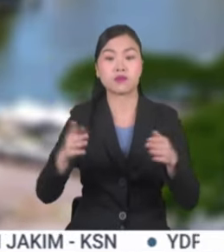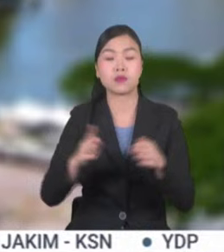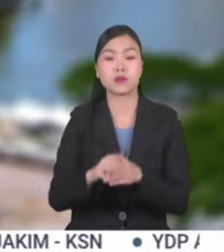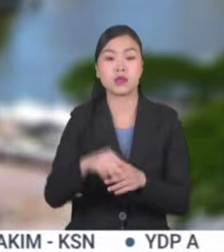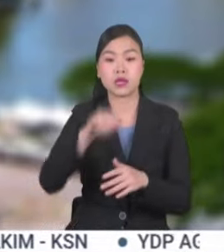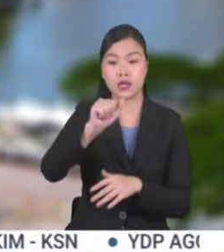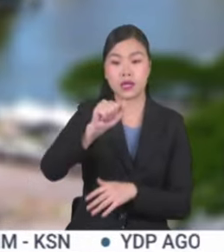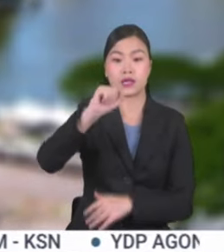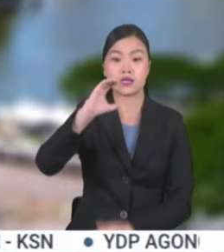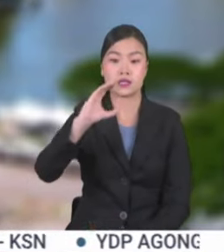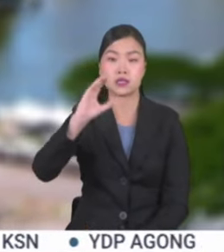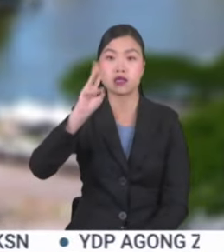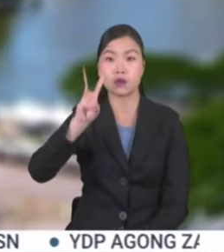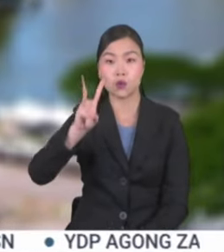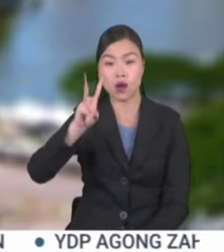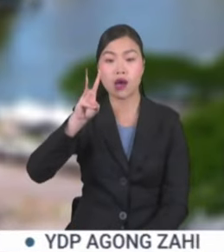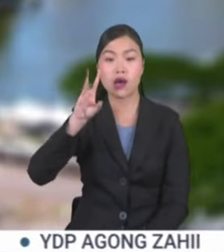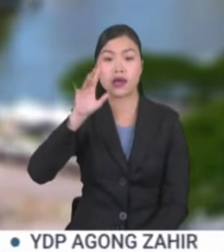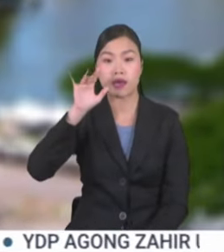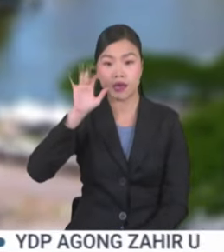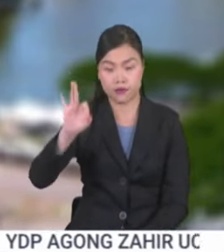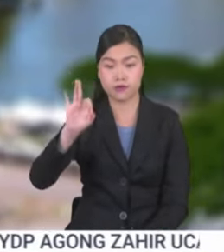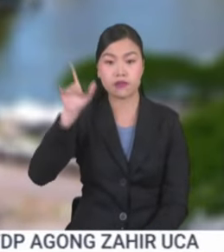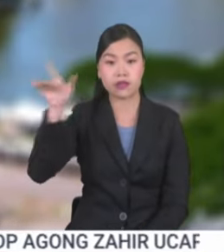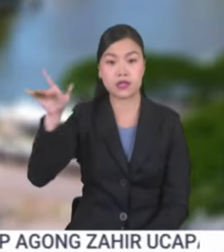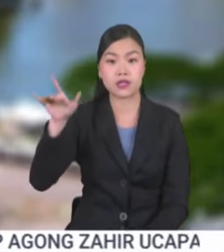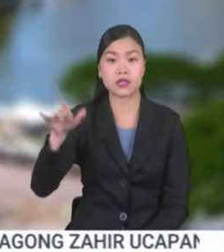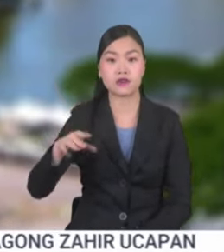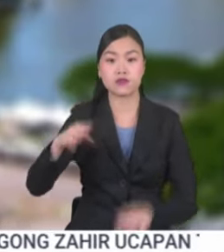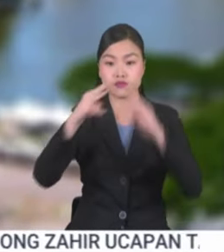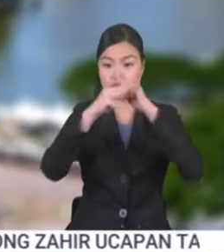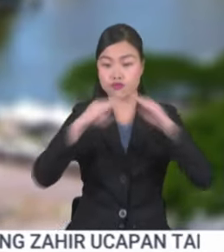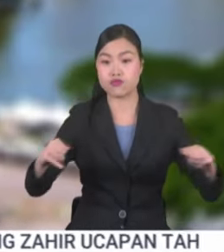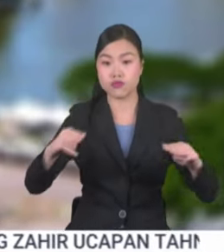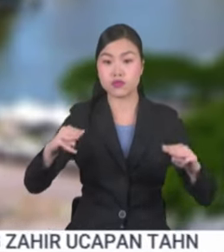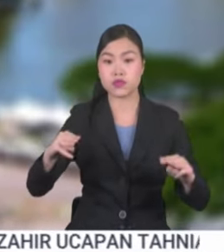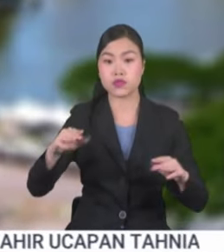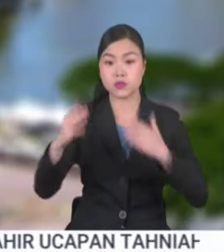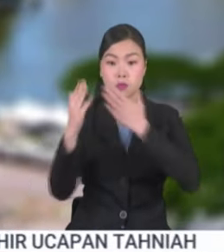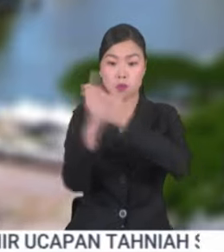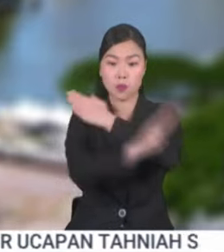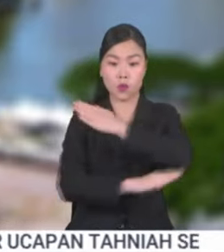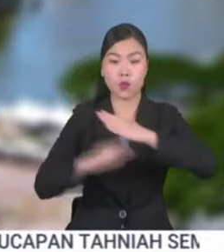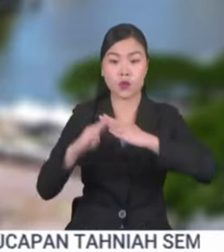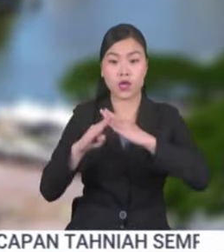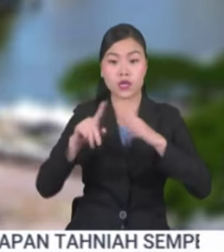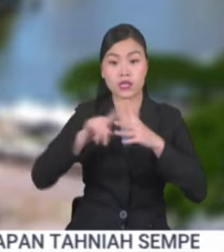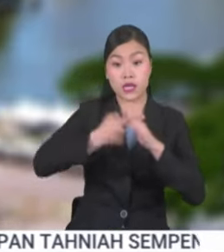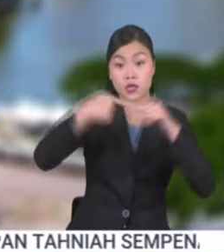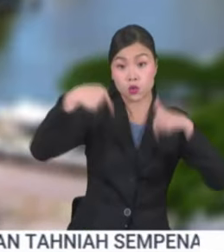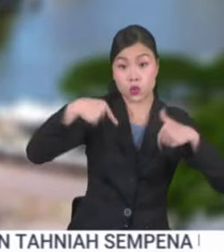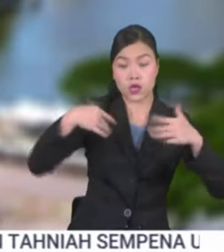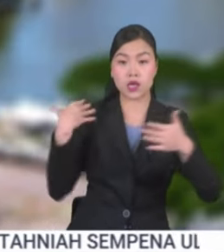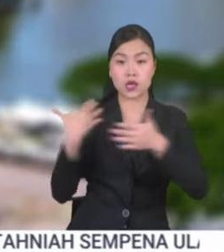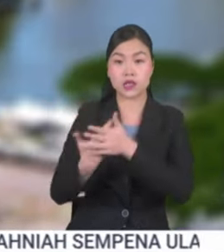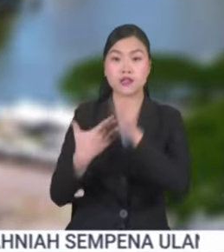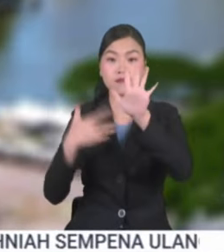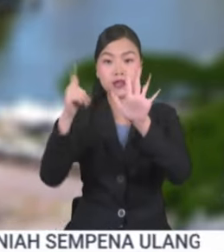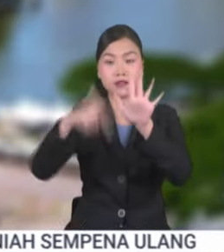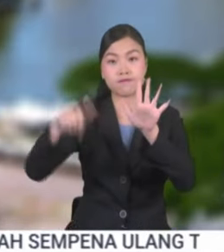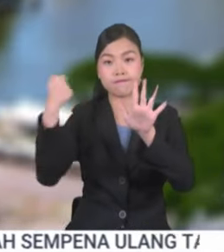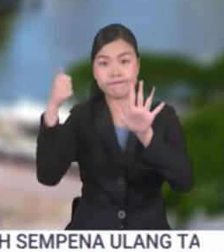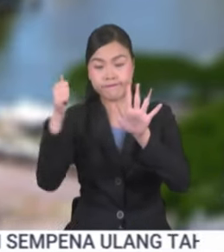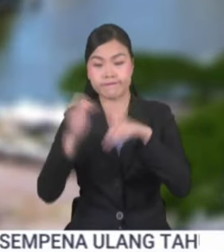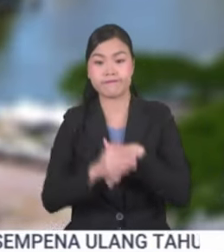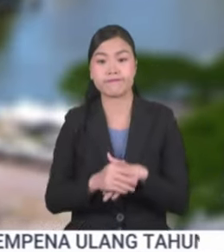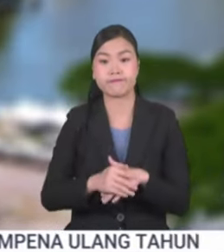ACHYF 2024 yang berlangsung di Museum Borneo Kuching bermula hari ini hingga 5 Oktober. Dalam ucapannya, Dato' Amar Dr.